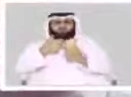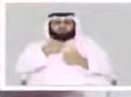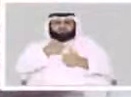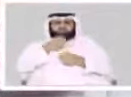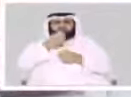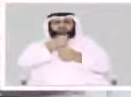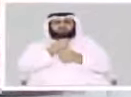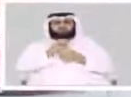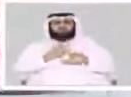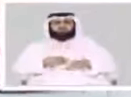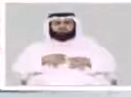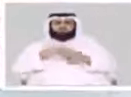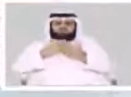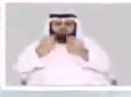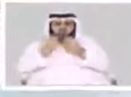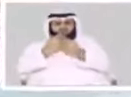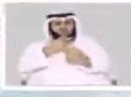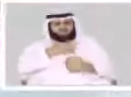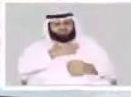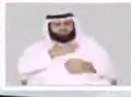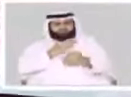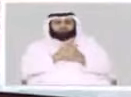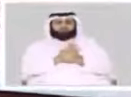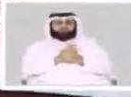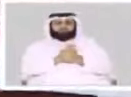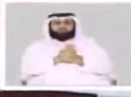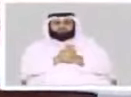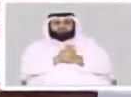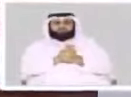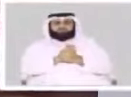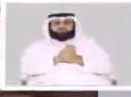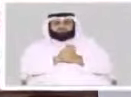هاهنا قاعدون.